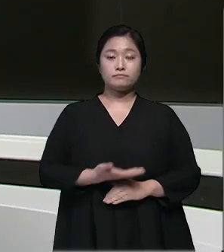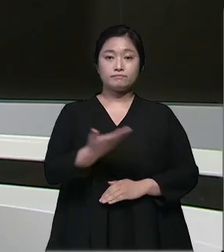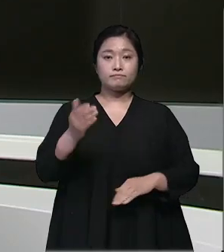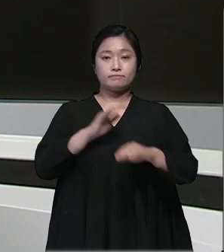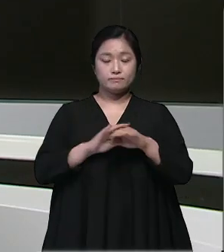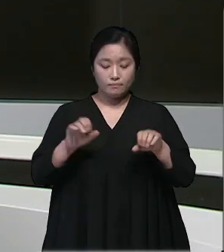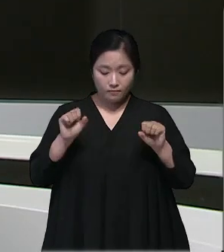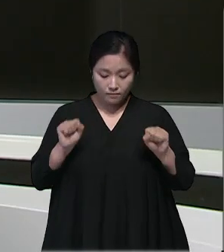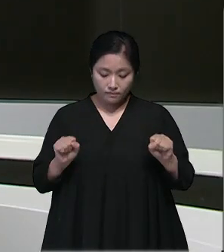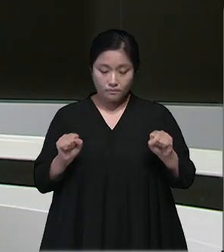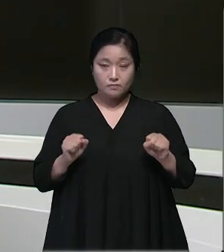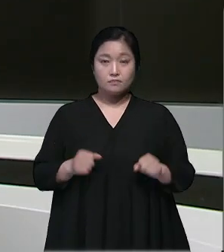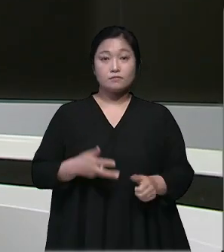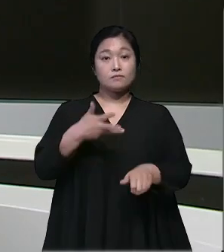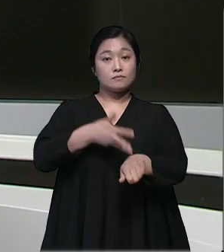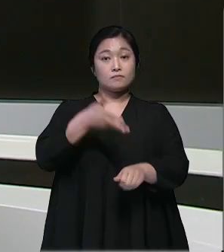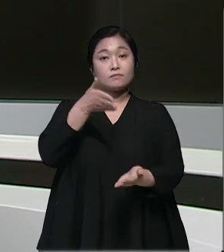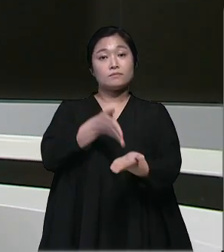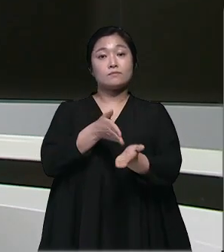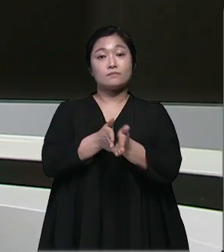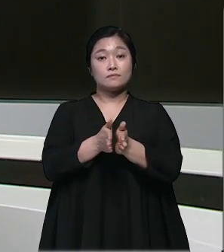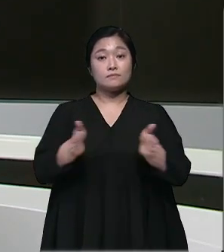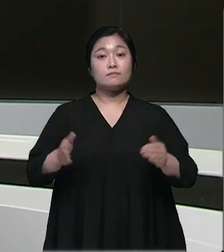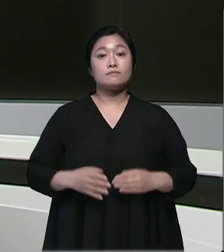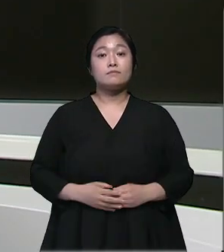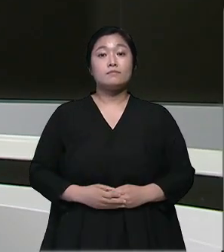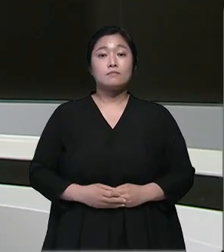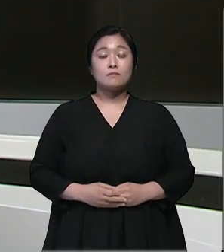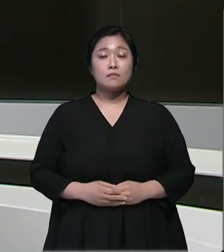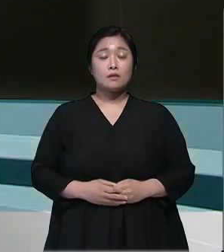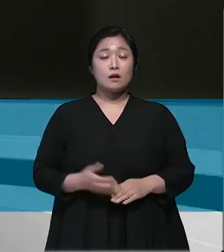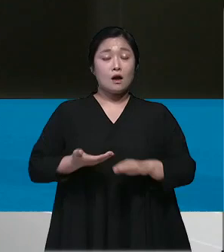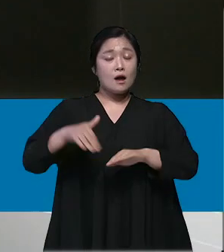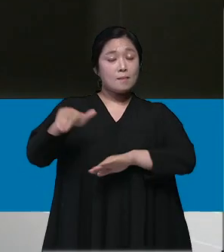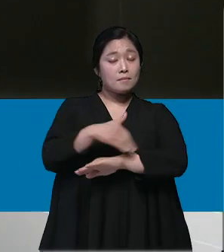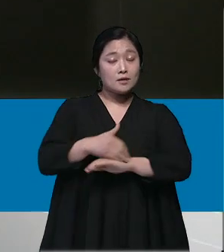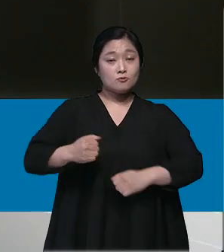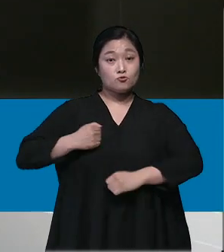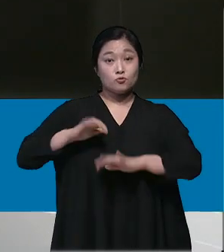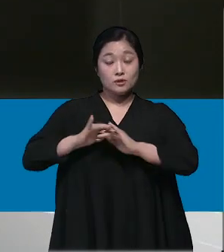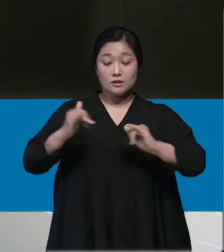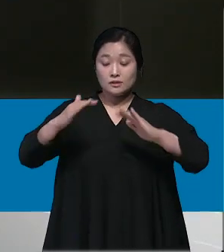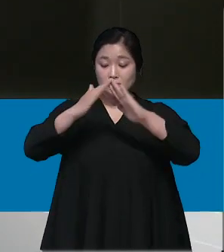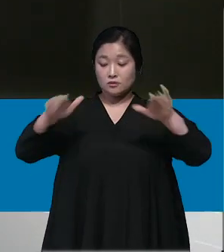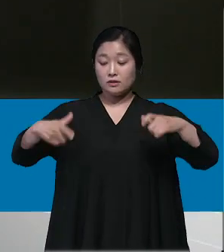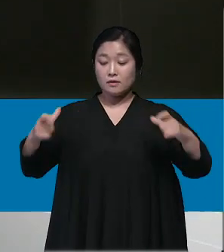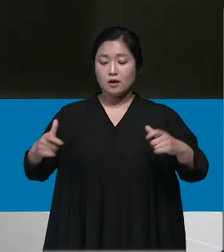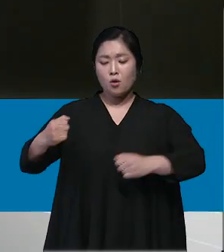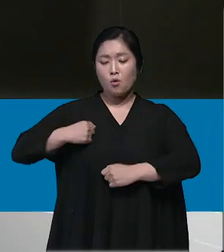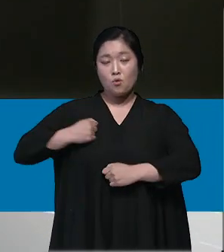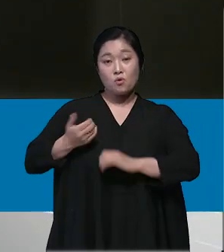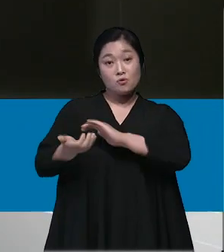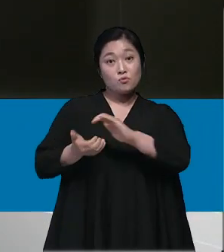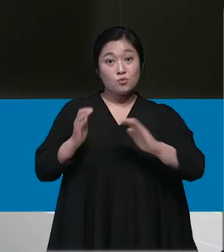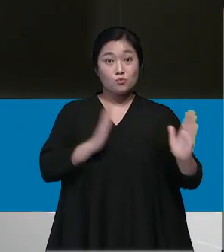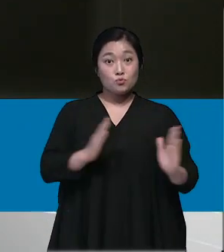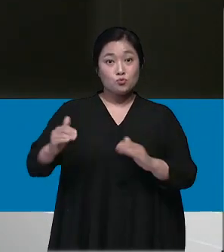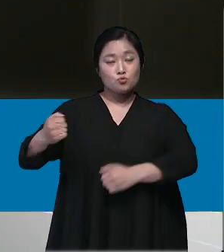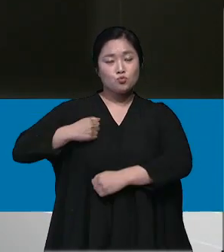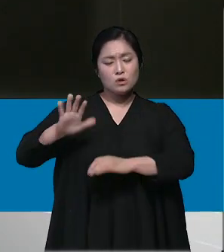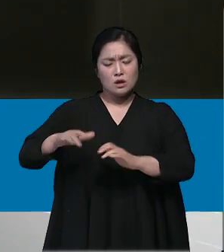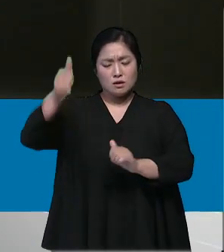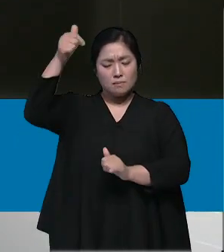여러분 안녕하십니까? KBC 8시 뉴스입니다. 상근 예비역들이 복무하는 전남의 한 예비군 중대에서